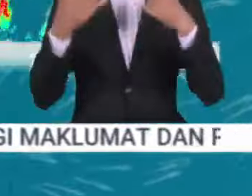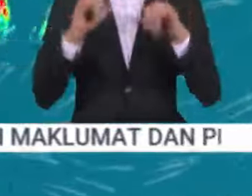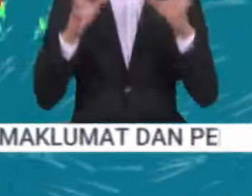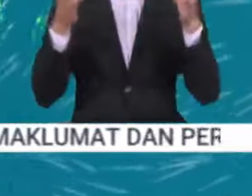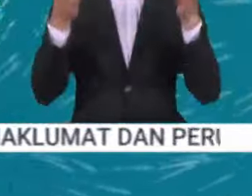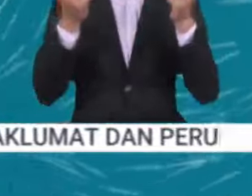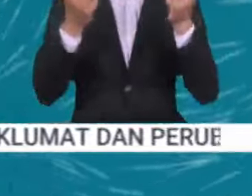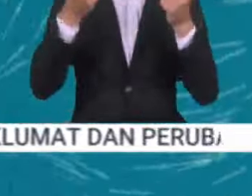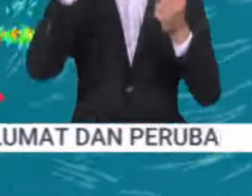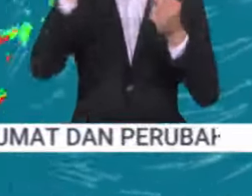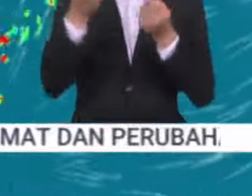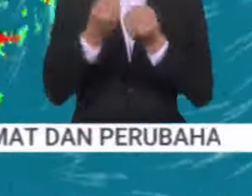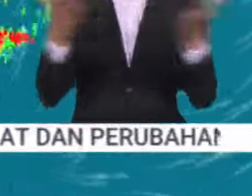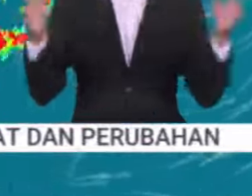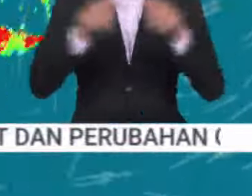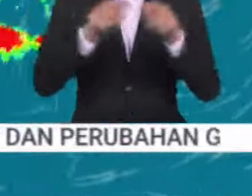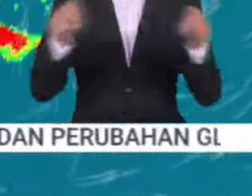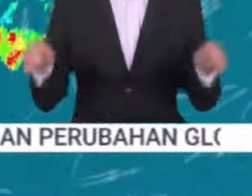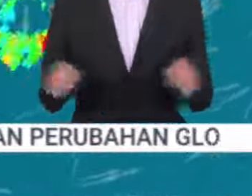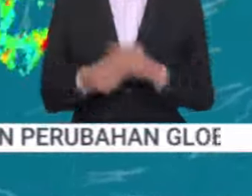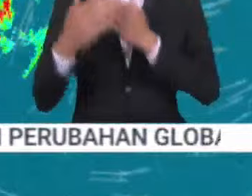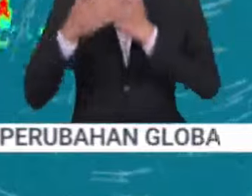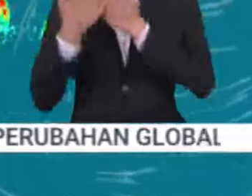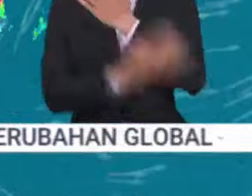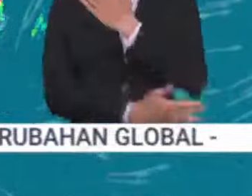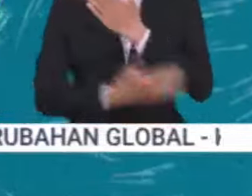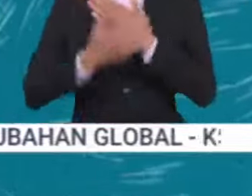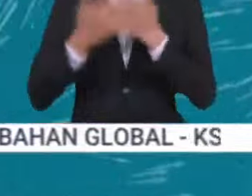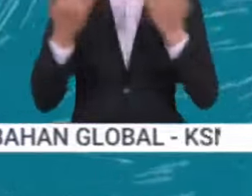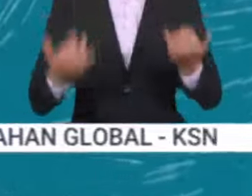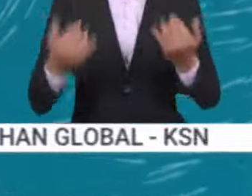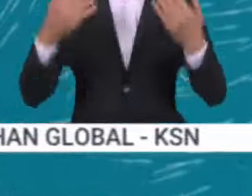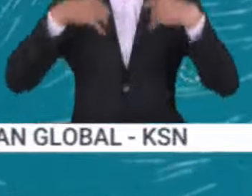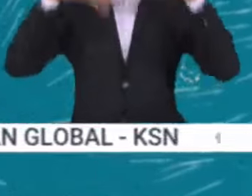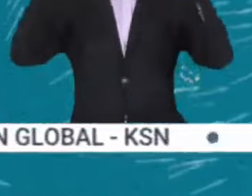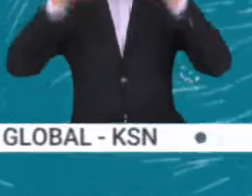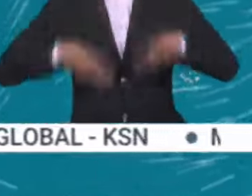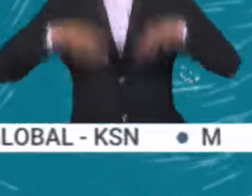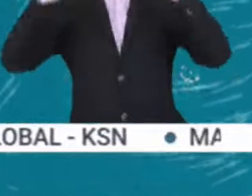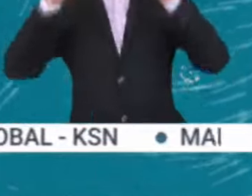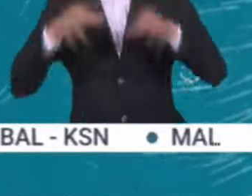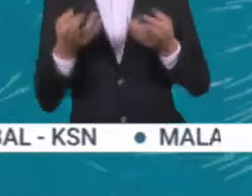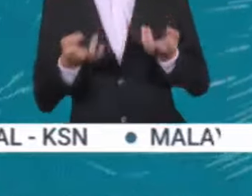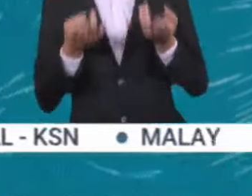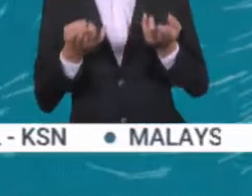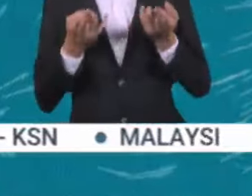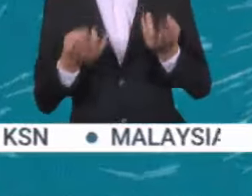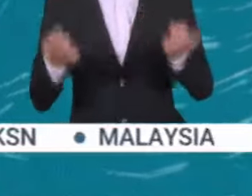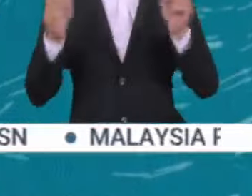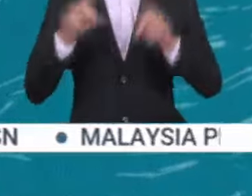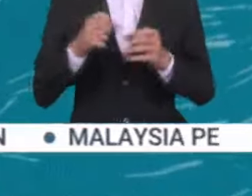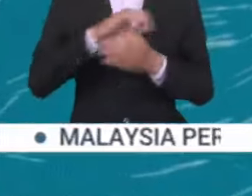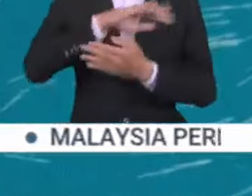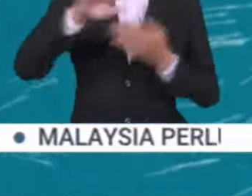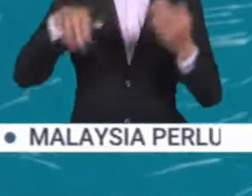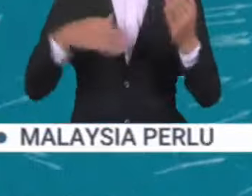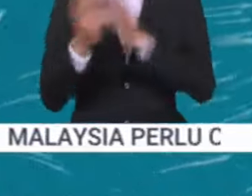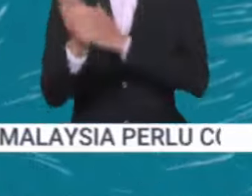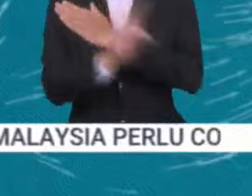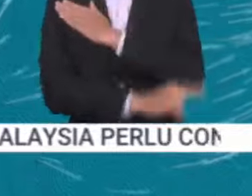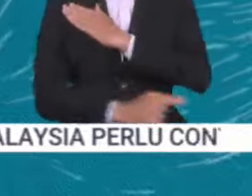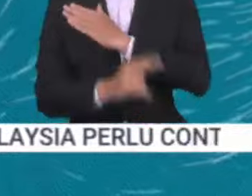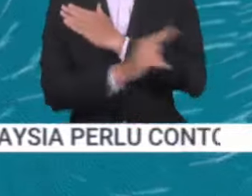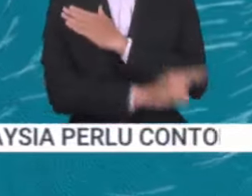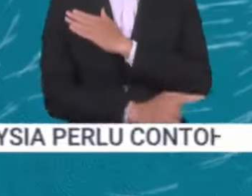lembap untuk kebanyakan kawasan di sekitar Semenanjung pada hari ini, dengan hujan renyai pada ketika ini berlaku di hampir ke semua negeri di